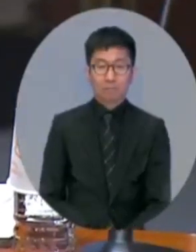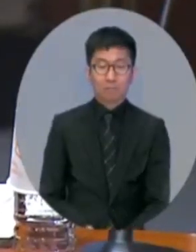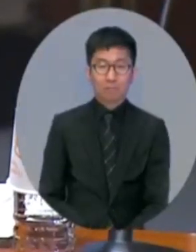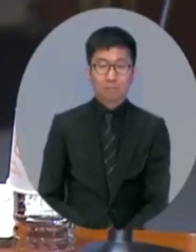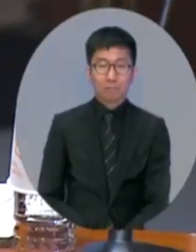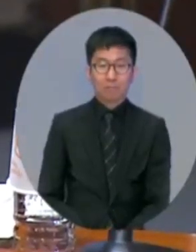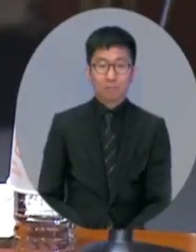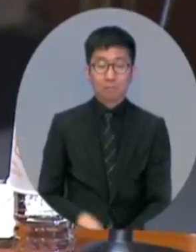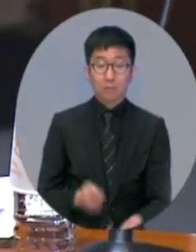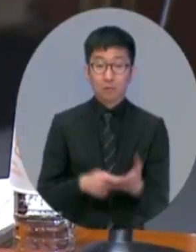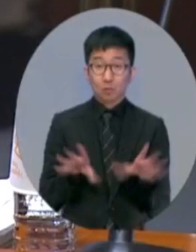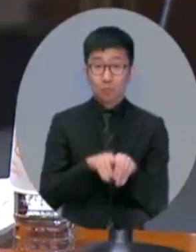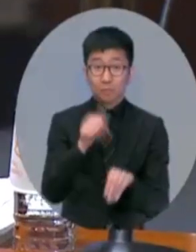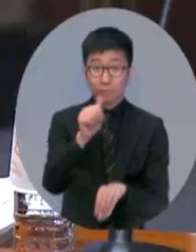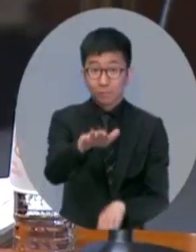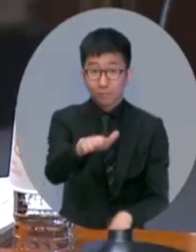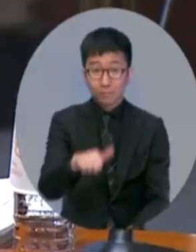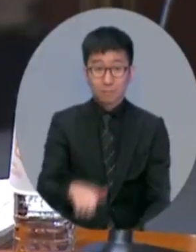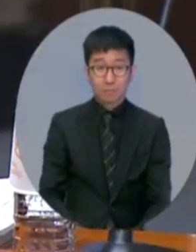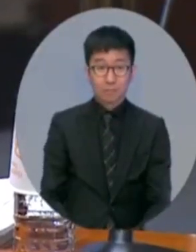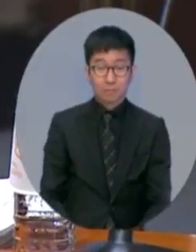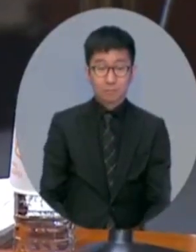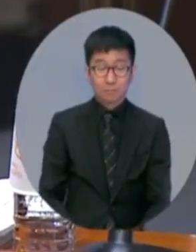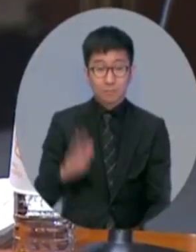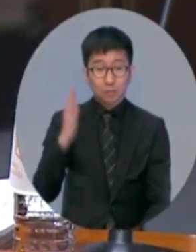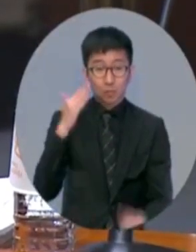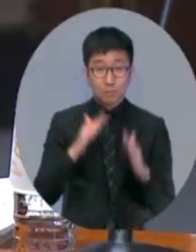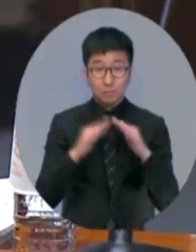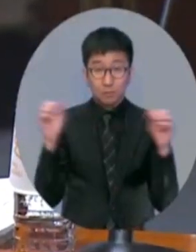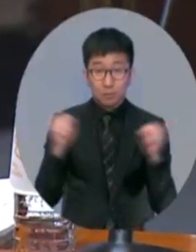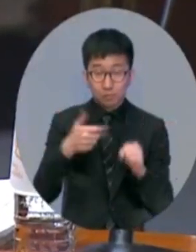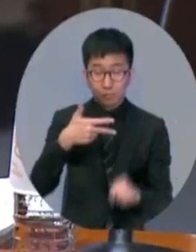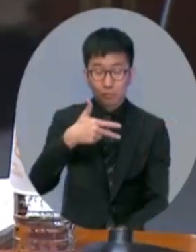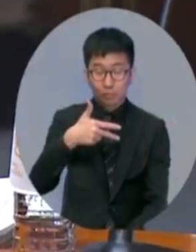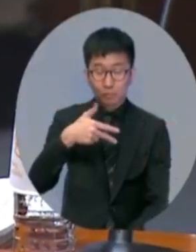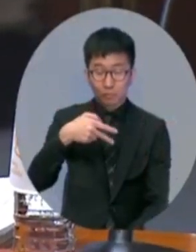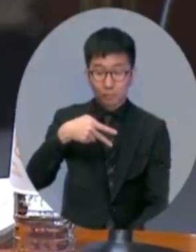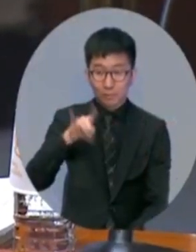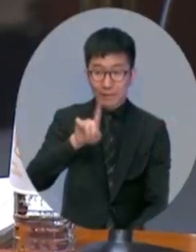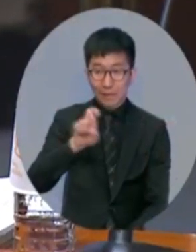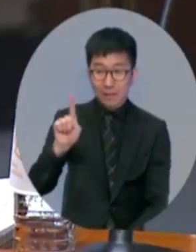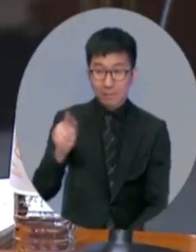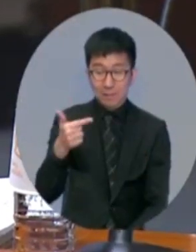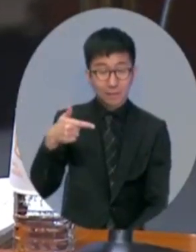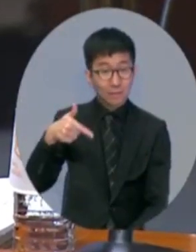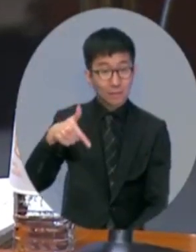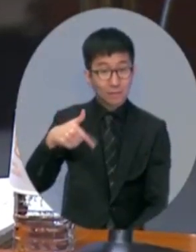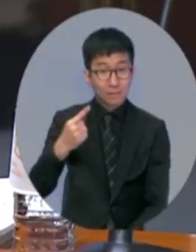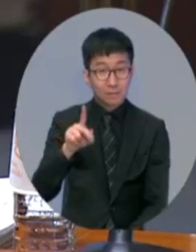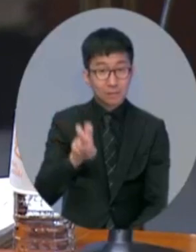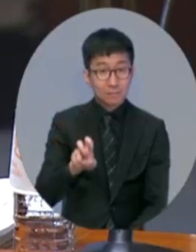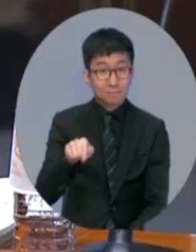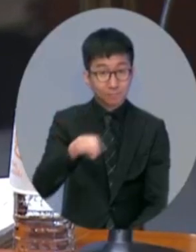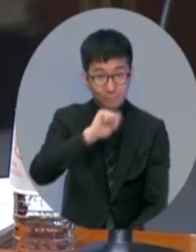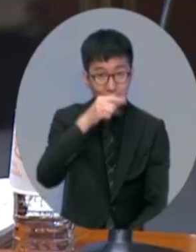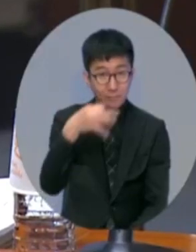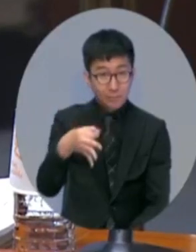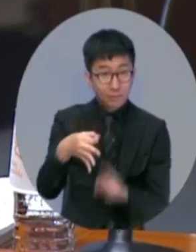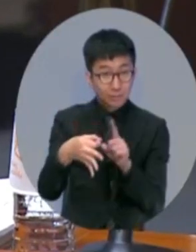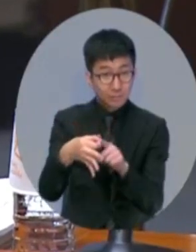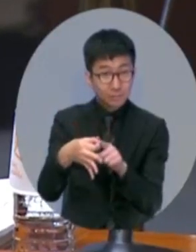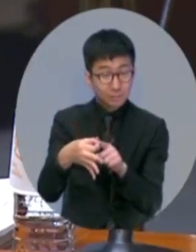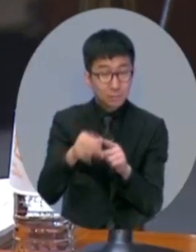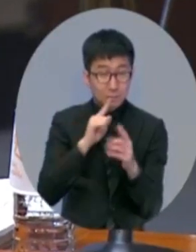중에 하나입니다. 아, 지금 새만금의 투자 유치가 아주 활발하게 되고 있지 않습니까?